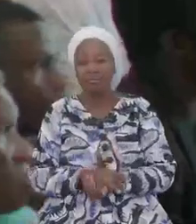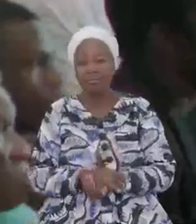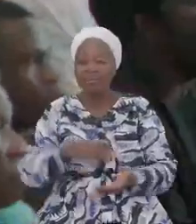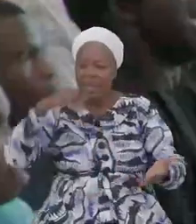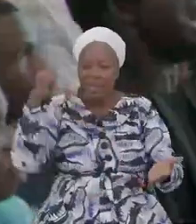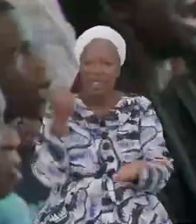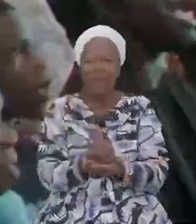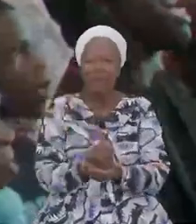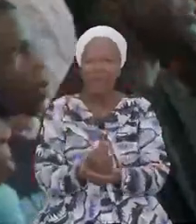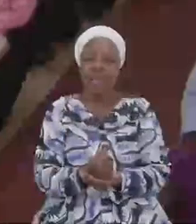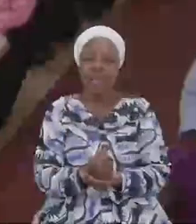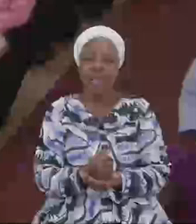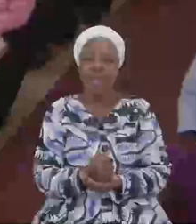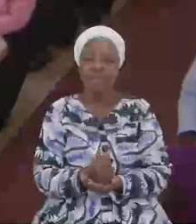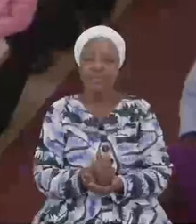Amen.